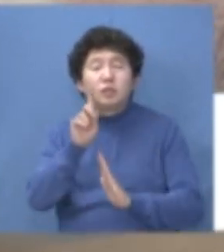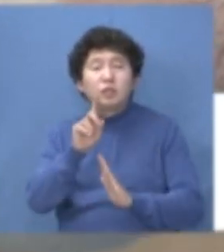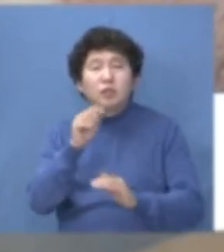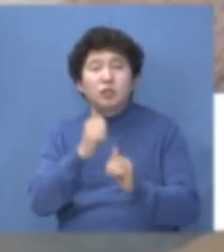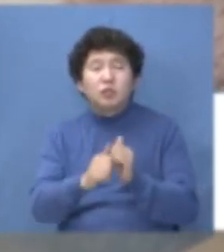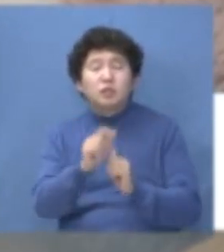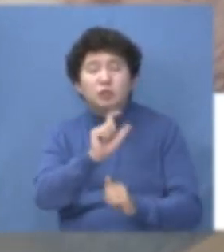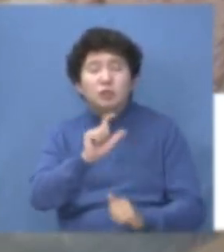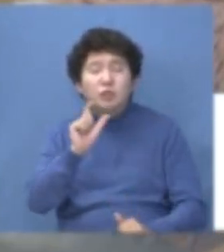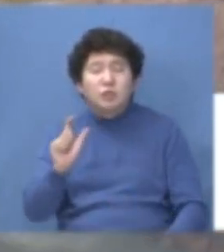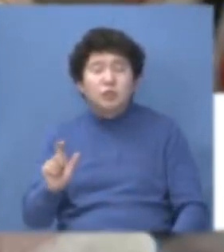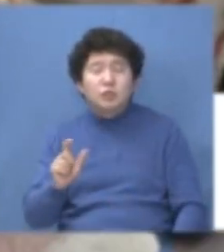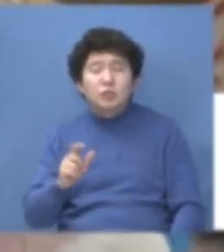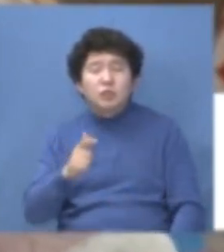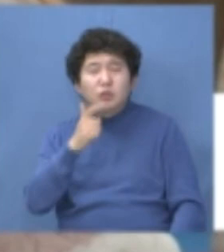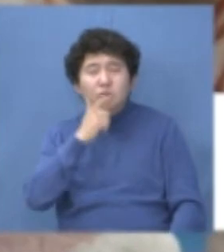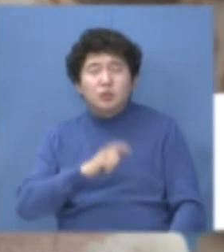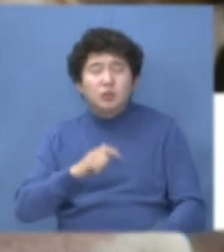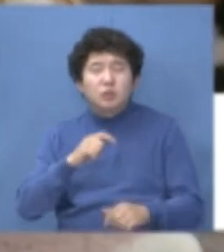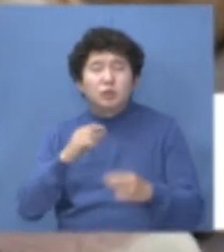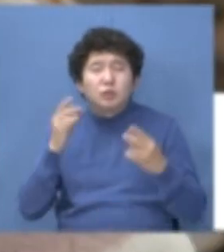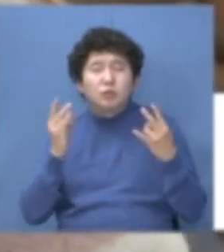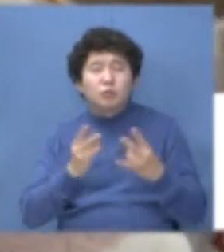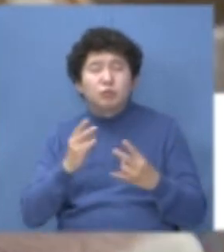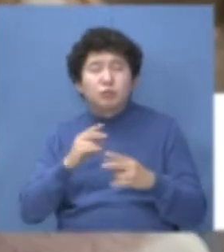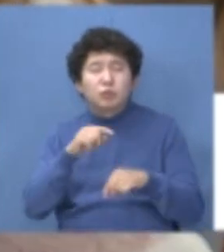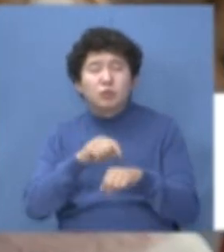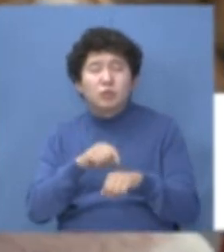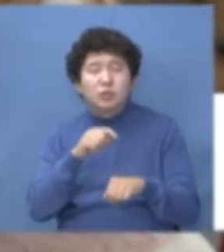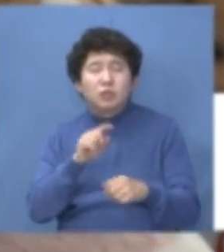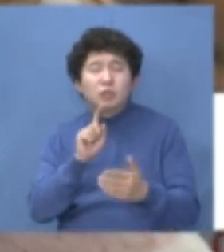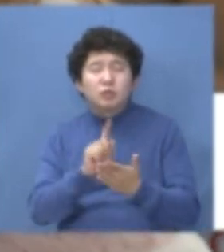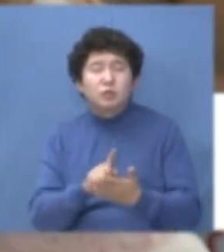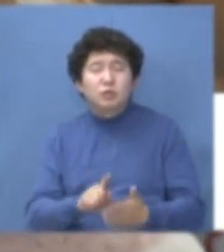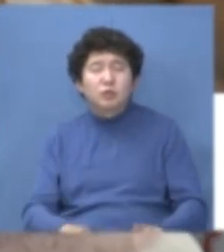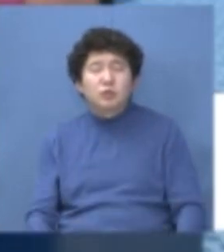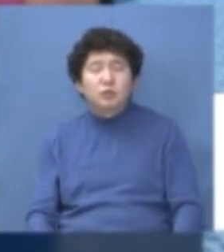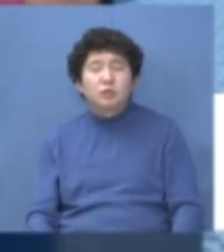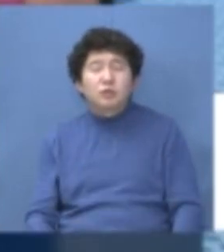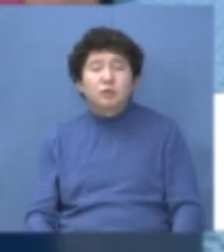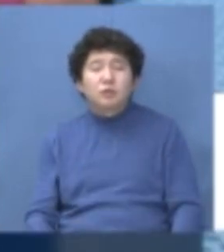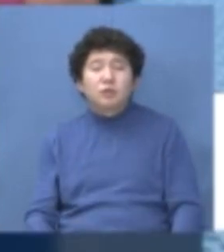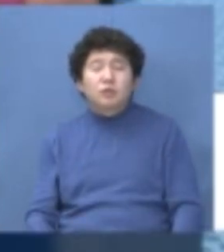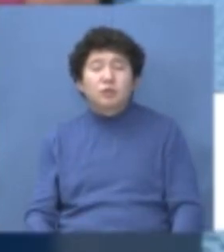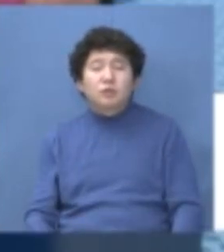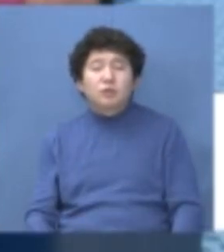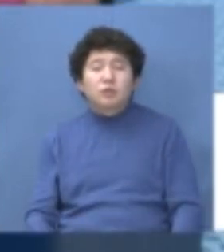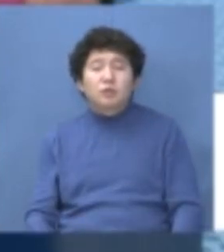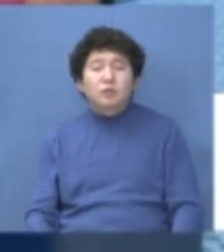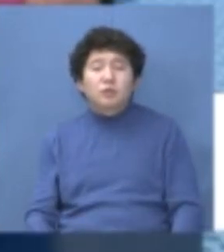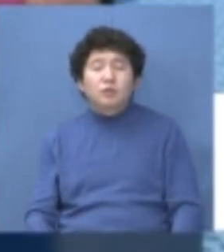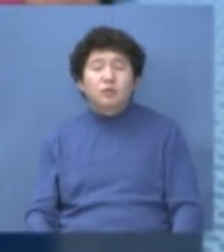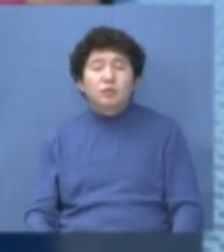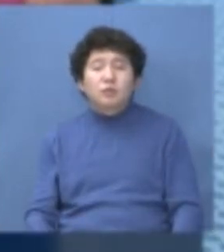адам өзін қоғамға қажет екенін сезінуі керек. Мадина Сүлейменова, Қуаныш Амантайұлы, Лейла Асланбекова, Асхат Ордабаев, Алтай ақпарат.